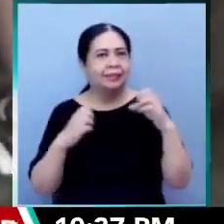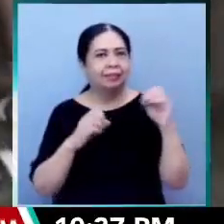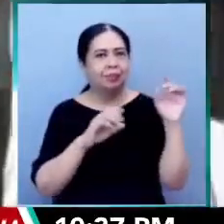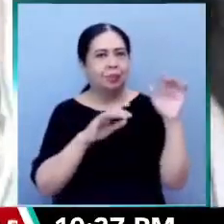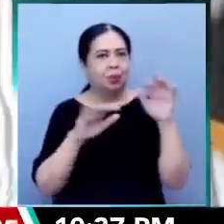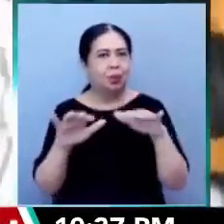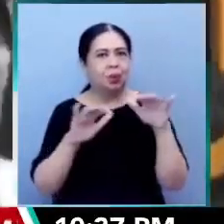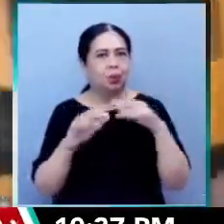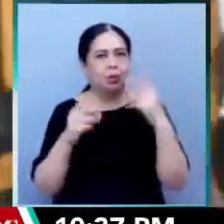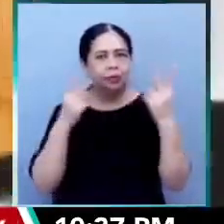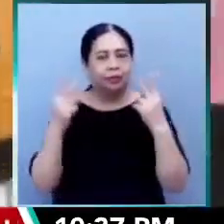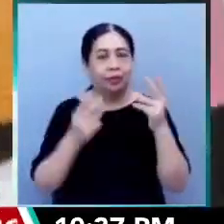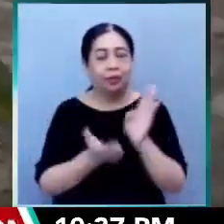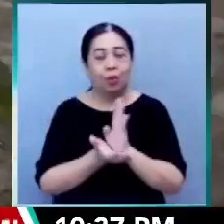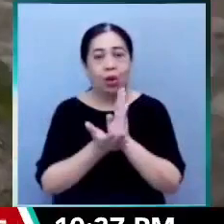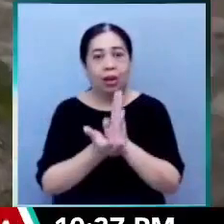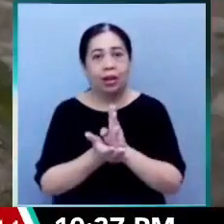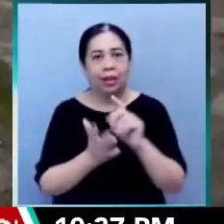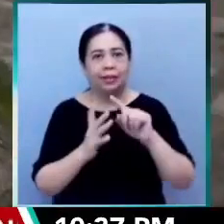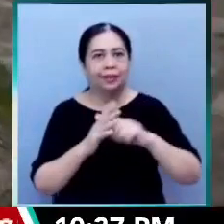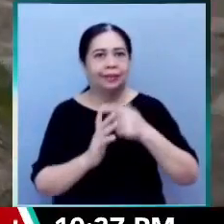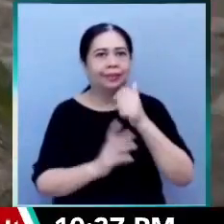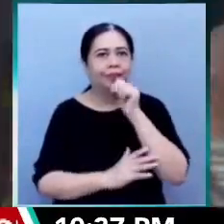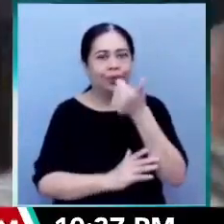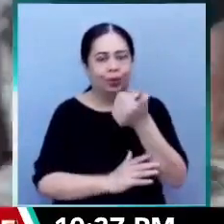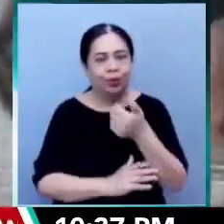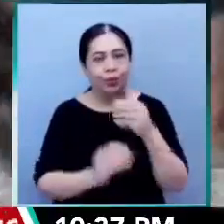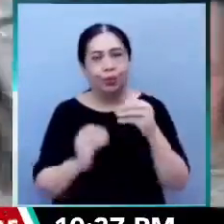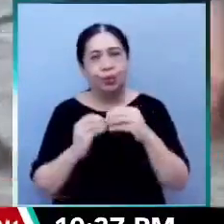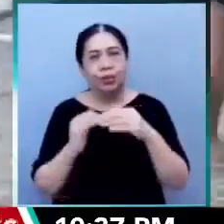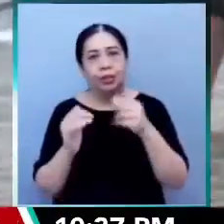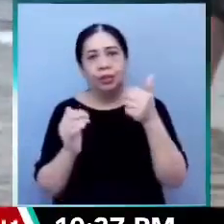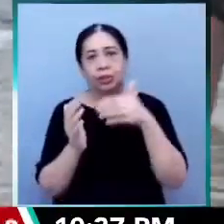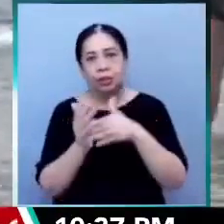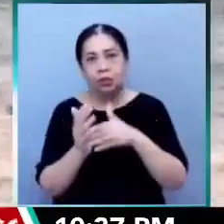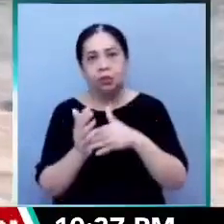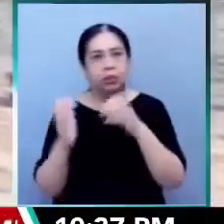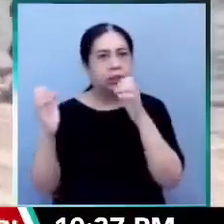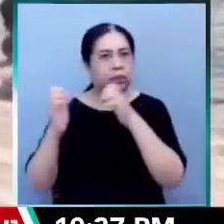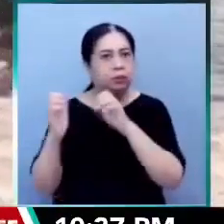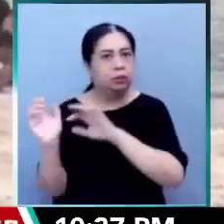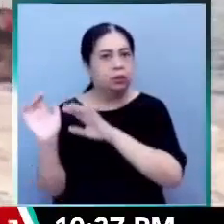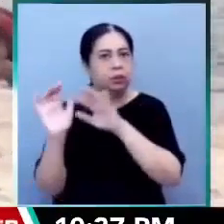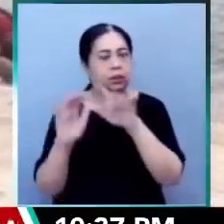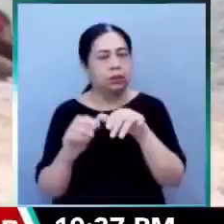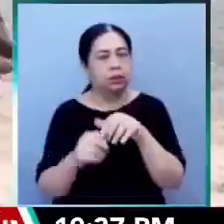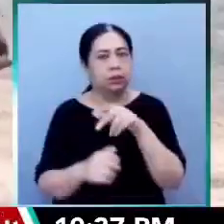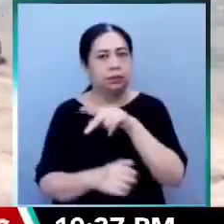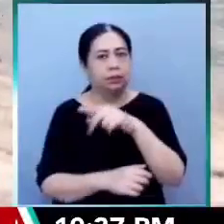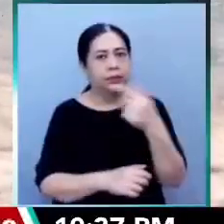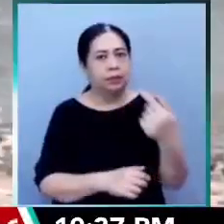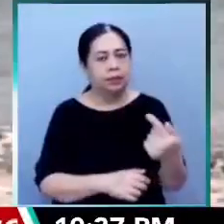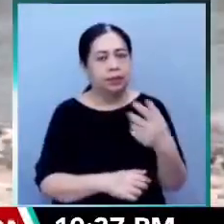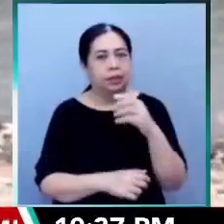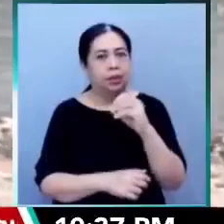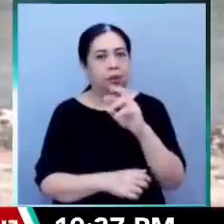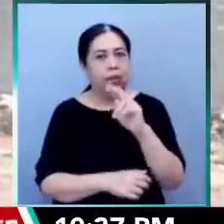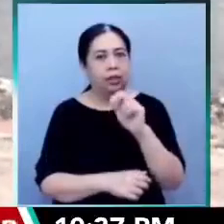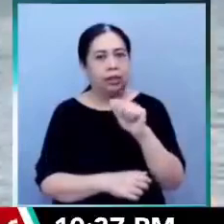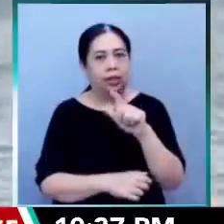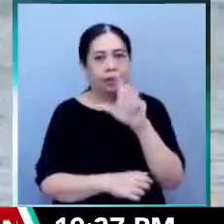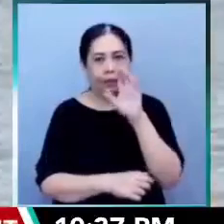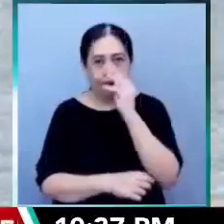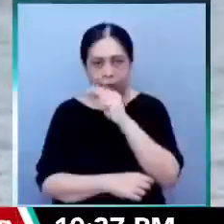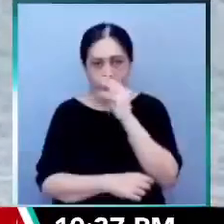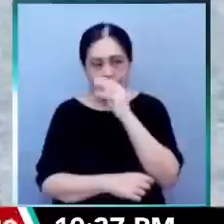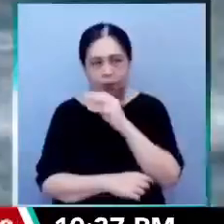sa Boracay simula bukas. Mahigit 10,000 turista naman ang dumayo na sa Puerto Galera, Oriental Mindoro. Sinulit nila